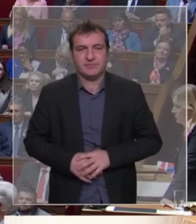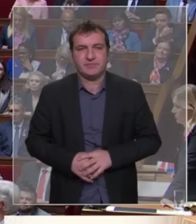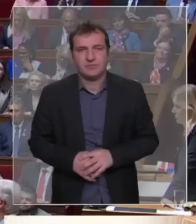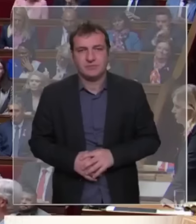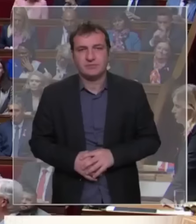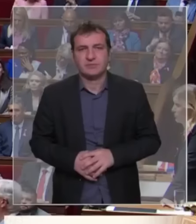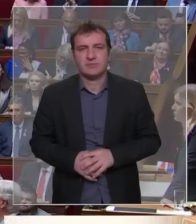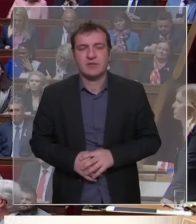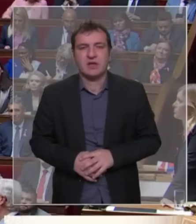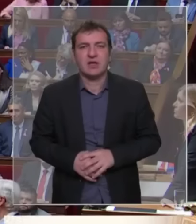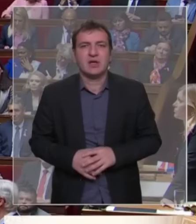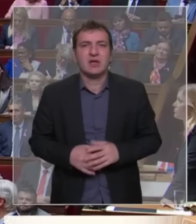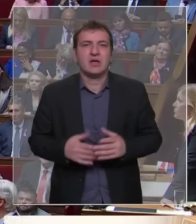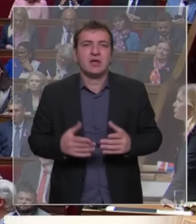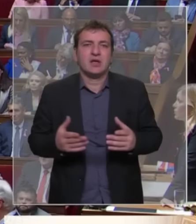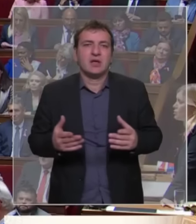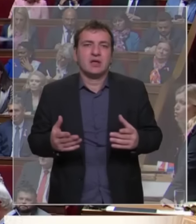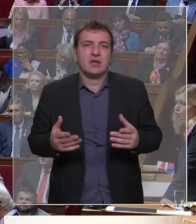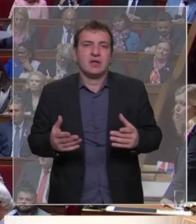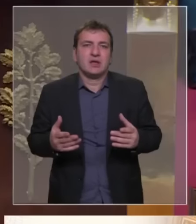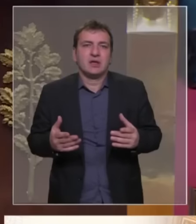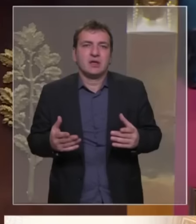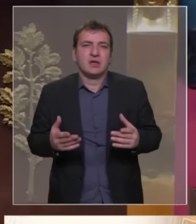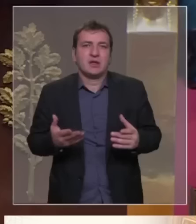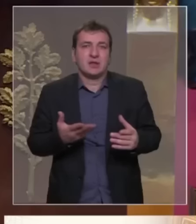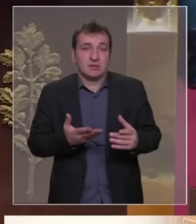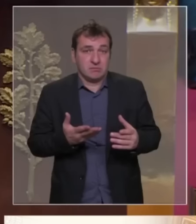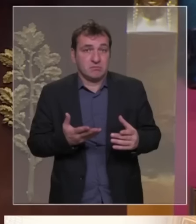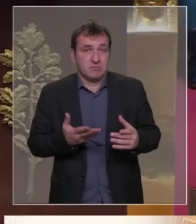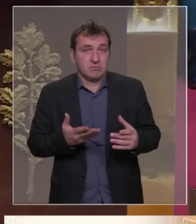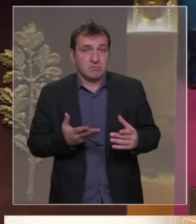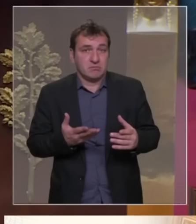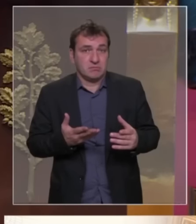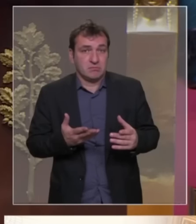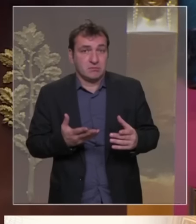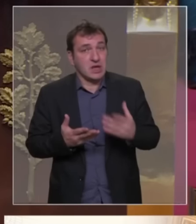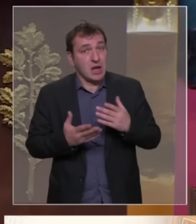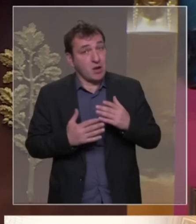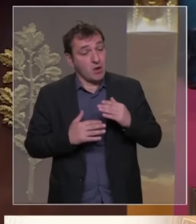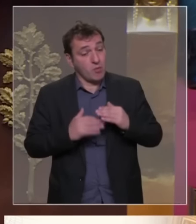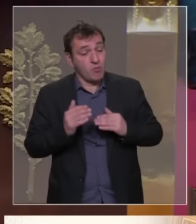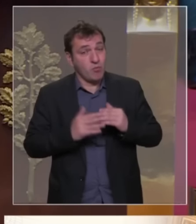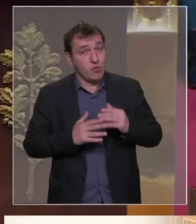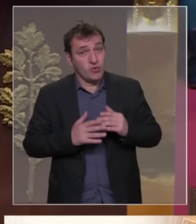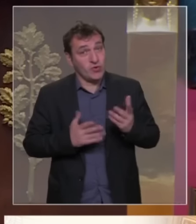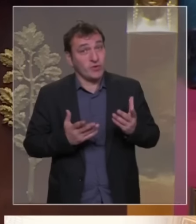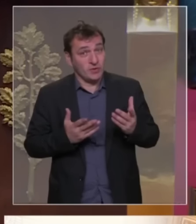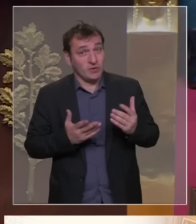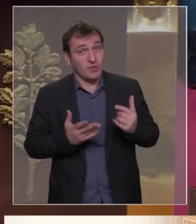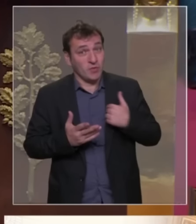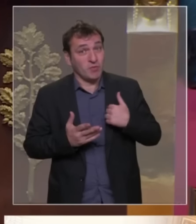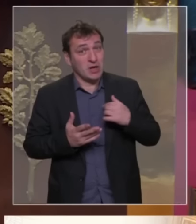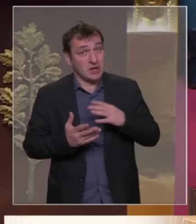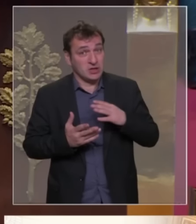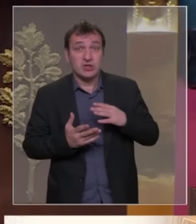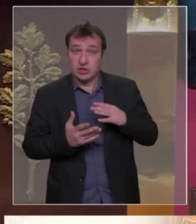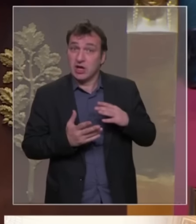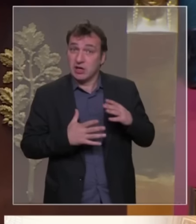Et ça reste, pour tout vous dire, l'un des grands honneurs de ma vie d'avoir siégé dans le même gouvernement que Simone